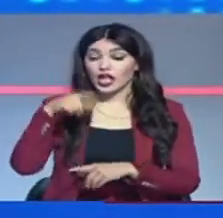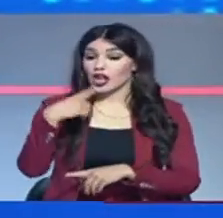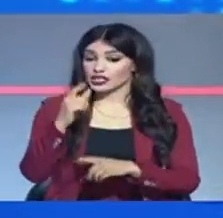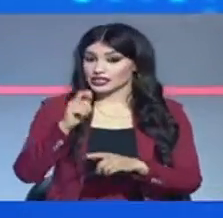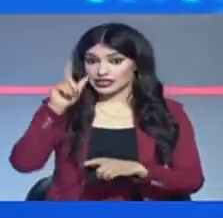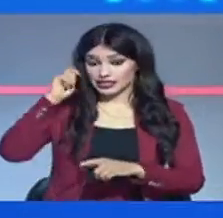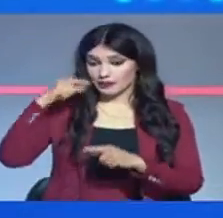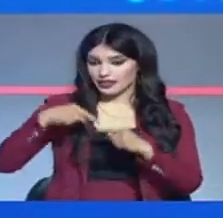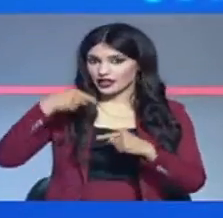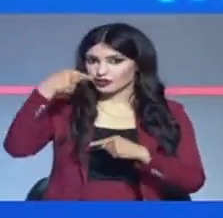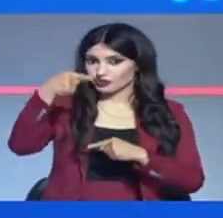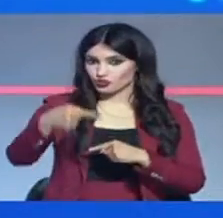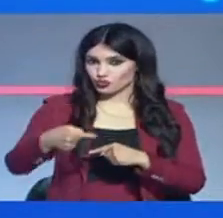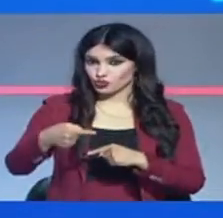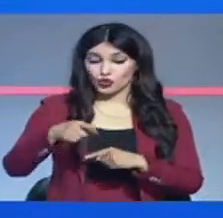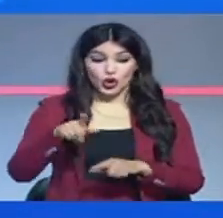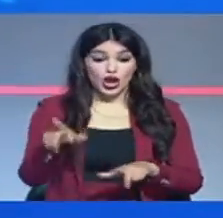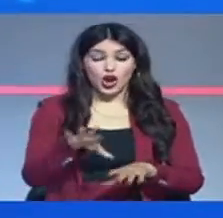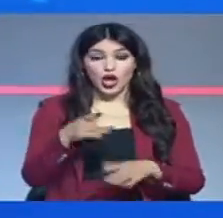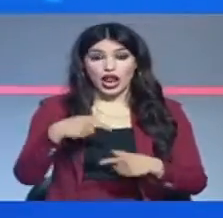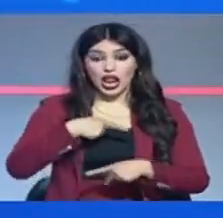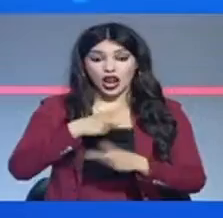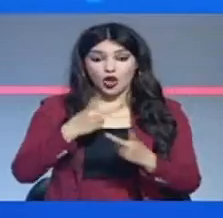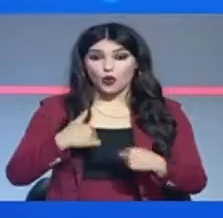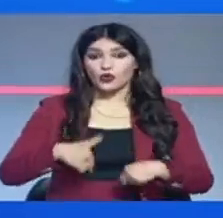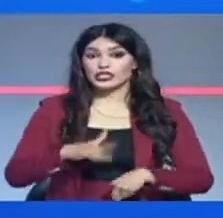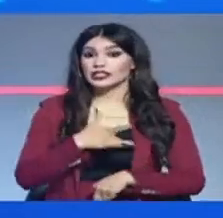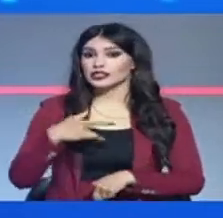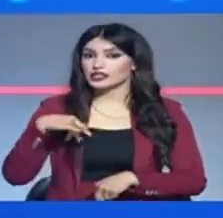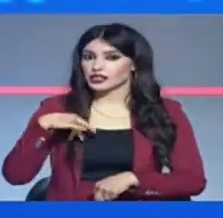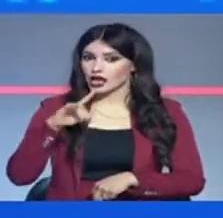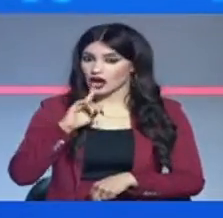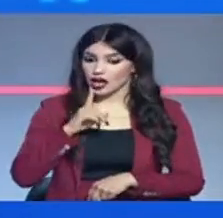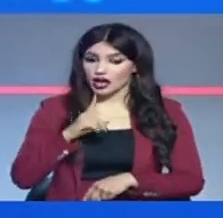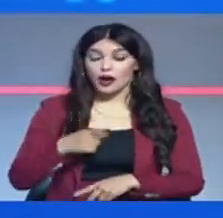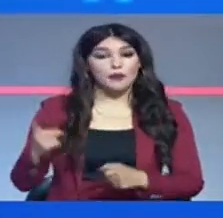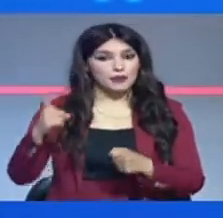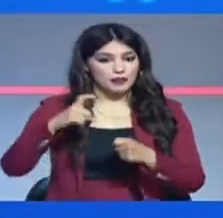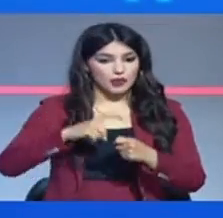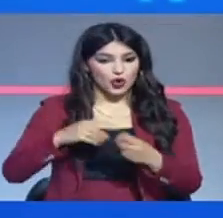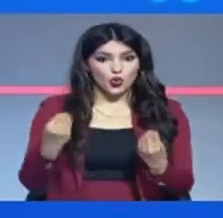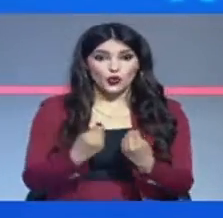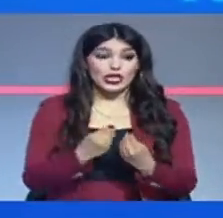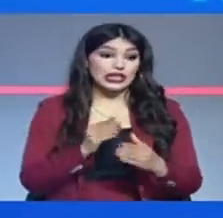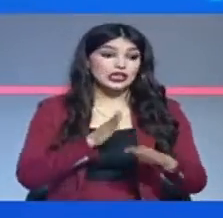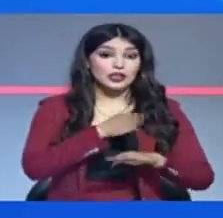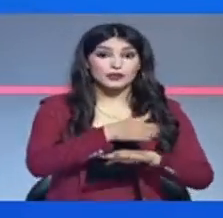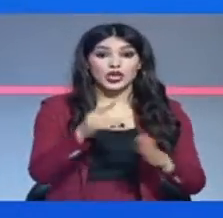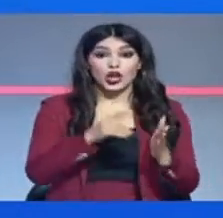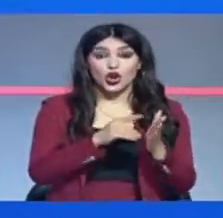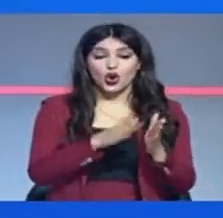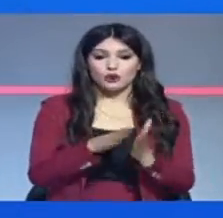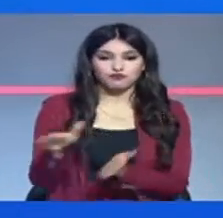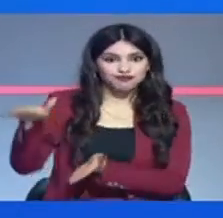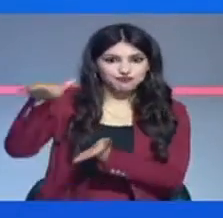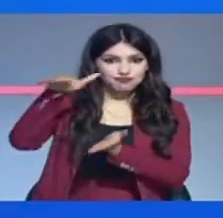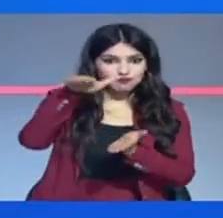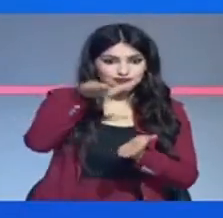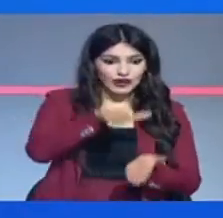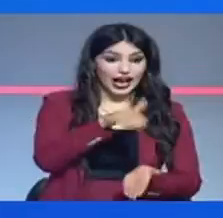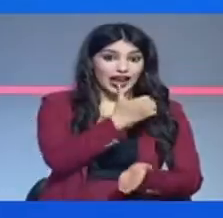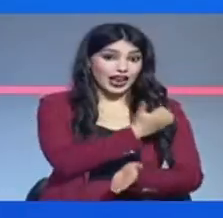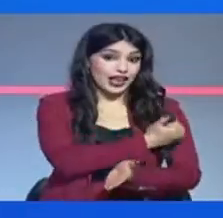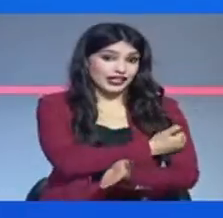المقبل وفق ما كشفه وزير الصحه فوز مهد اليوم خلال شرفه بمطار تونس قرطاج على تسلم اولى دفعات تلقيح